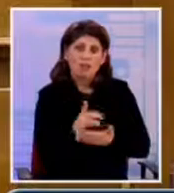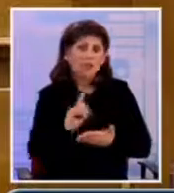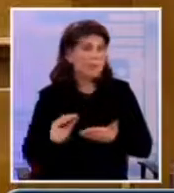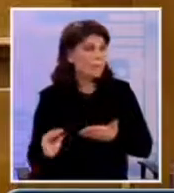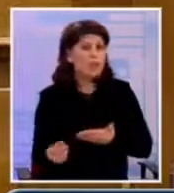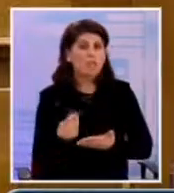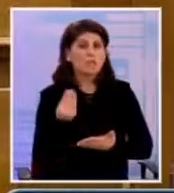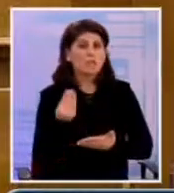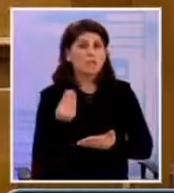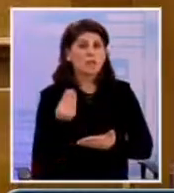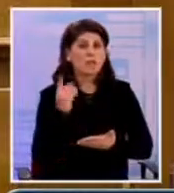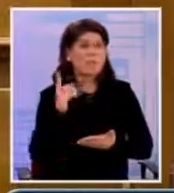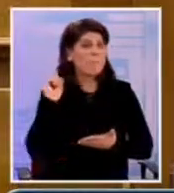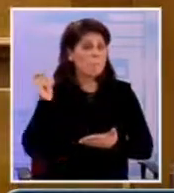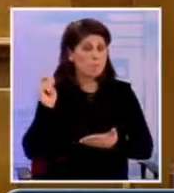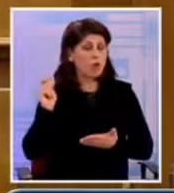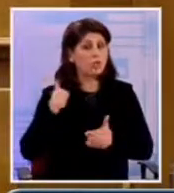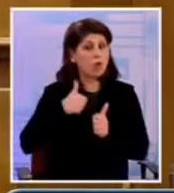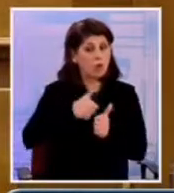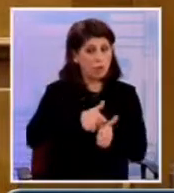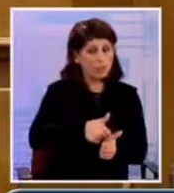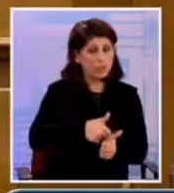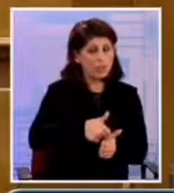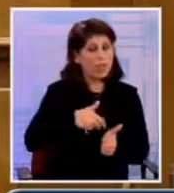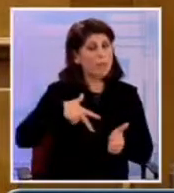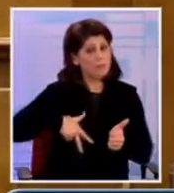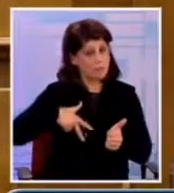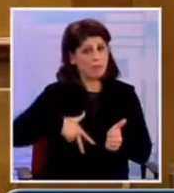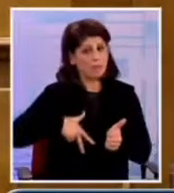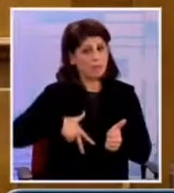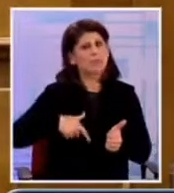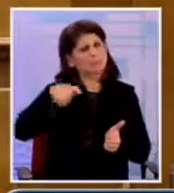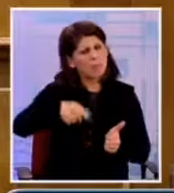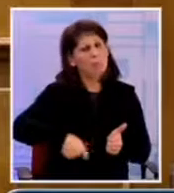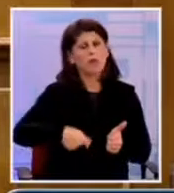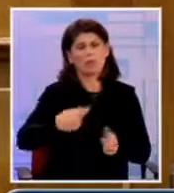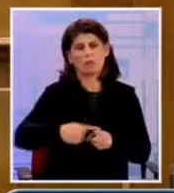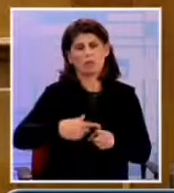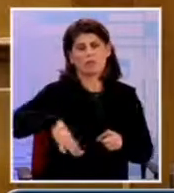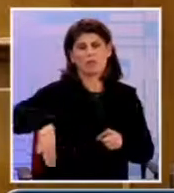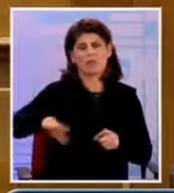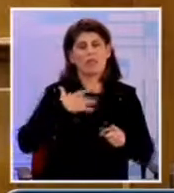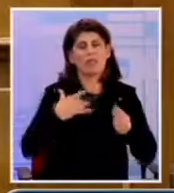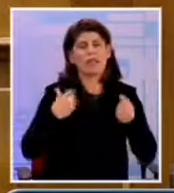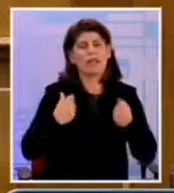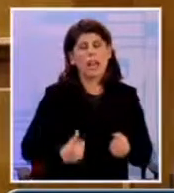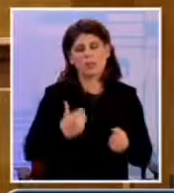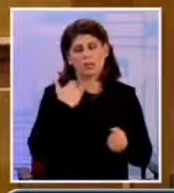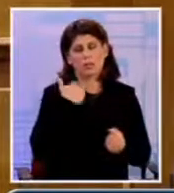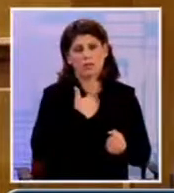προκύπτει από μια πολιτική που ακολουθήθηκε από τις κυβερνήσεις και πληρώθηκε από τον ελληνικό λαό, διότι δεν άντεχε άλλο τις